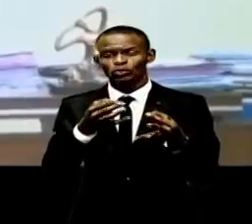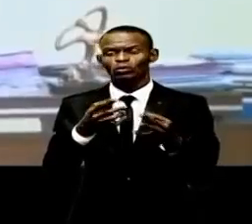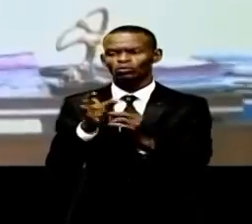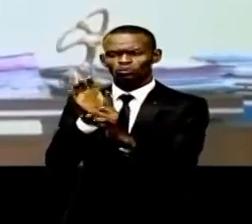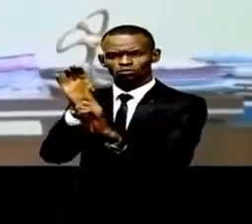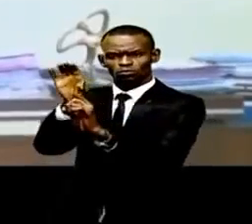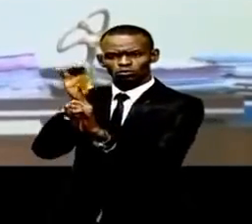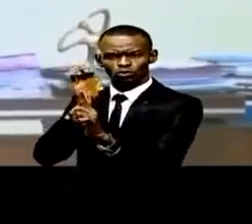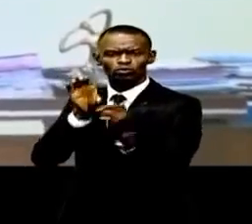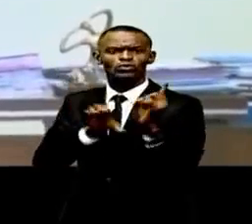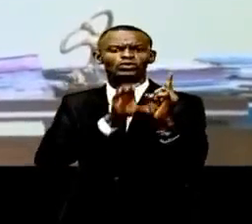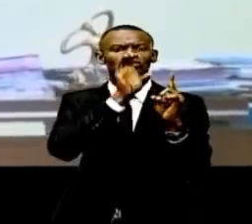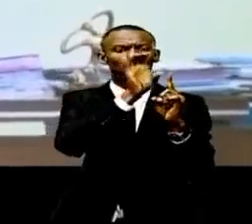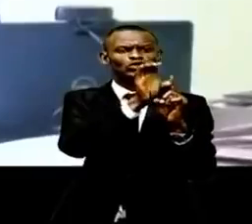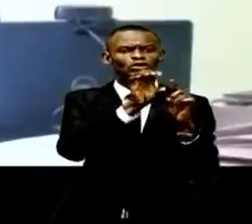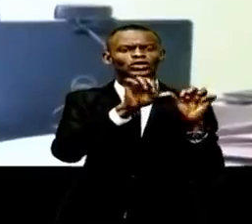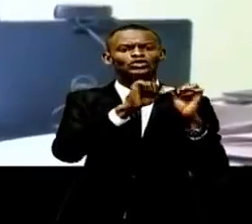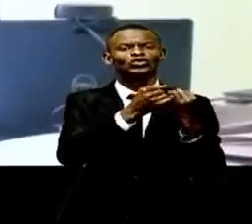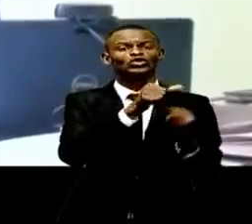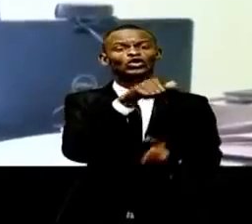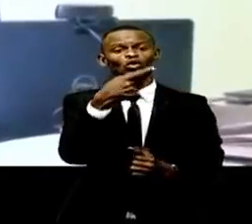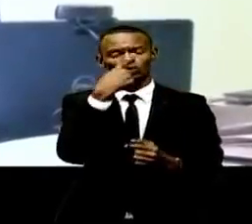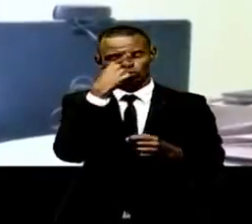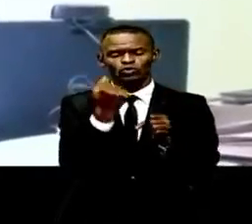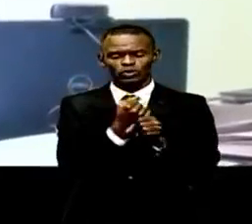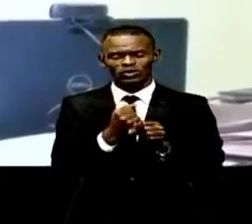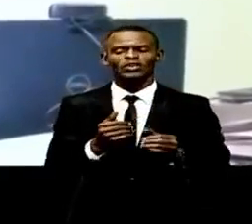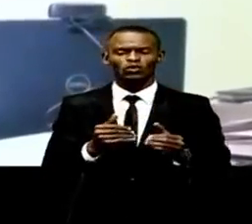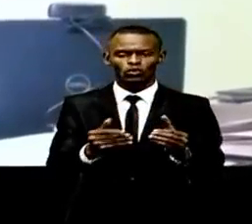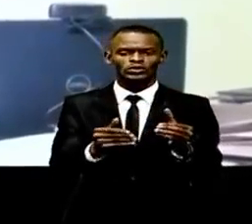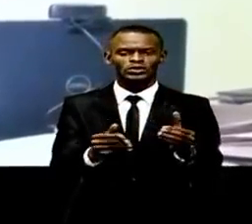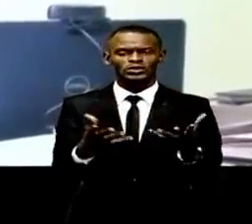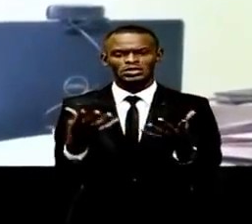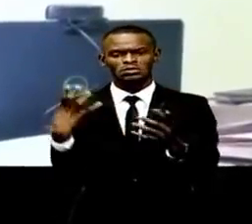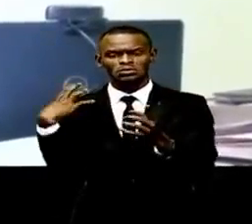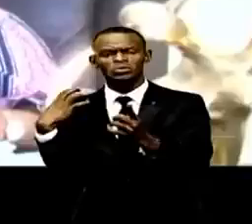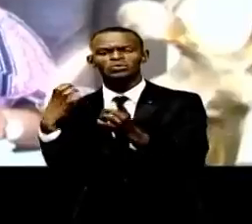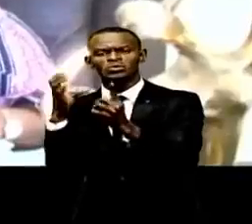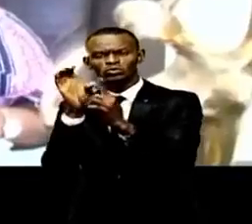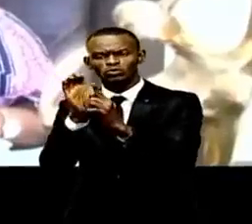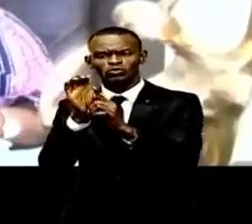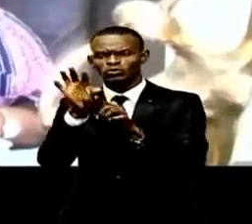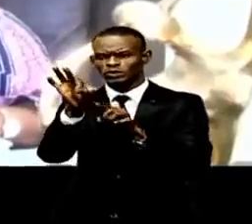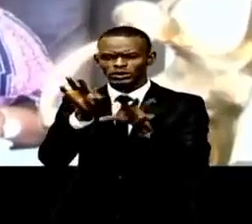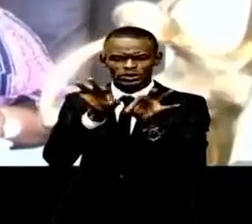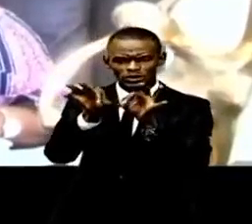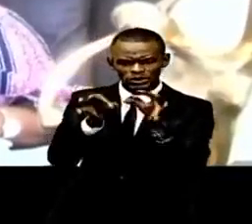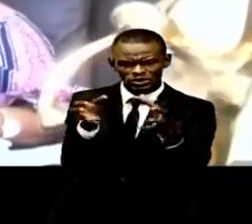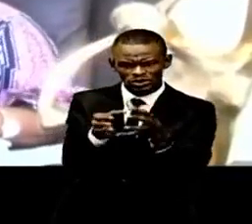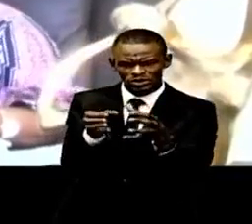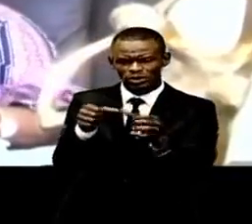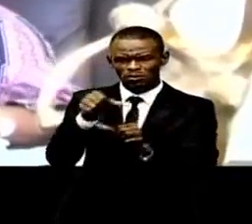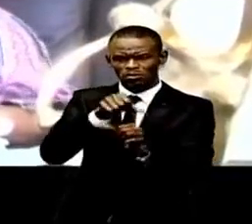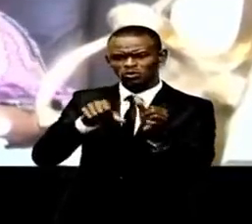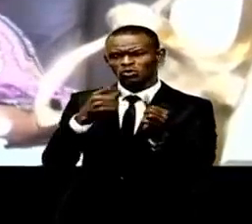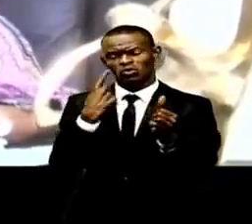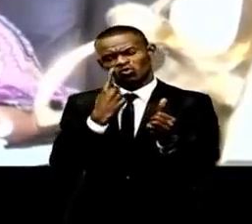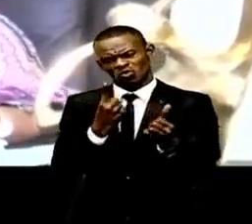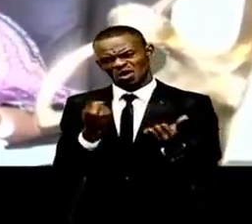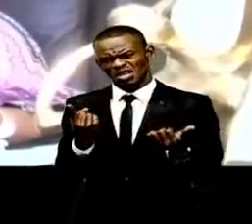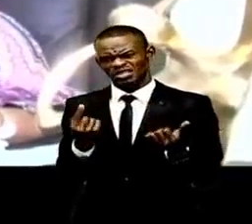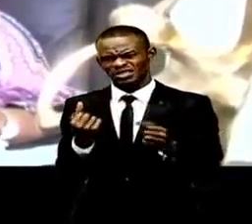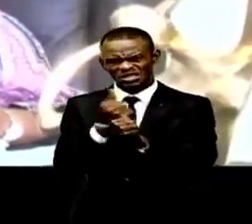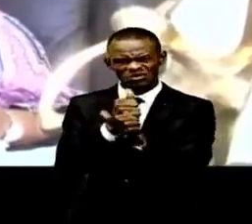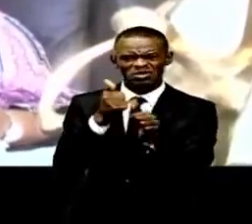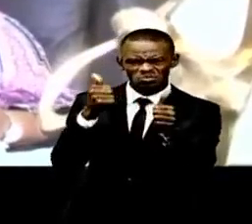travaux de l'État relatif au génie civil électrique aux entreprises sélectionnées après avis de non-objection de